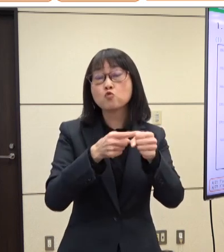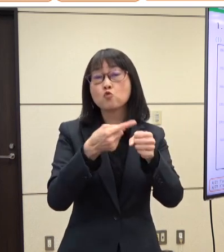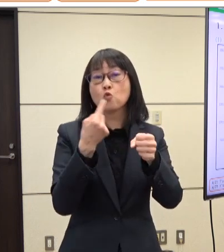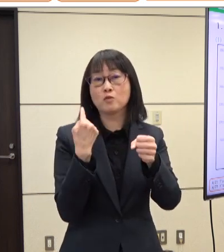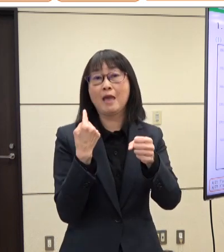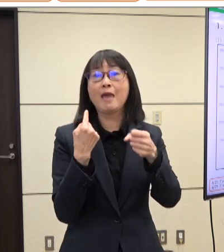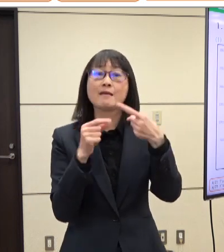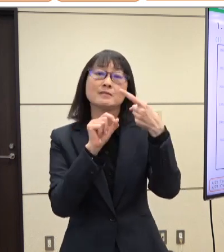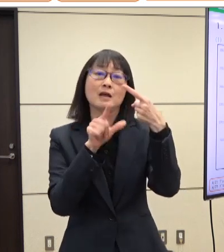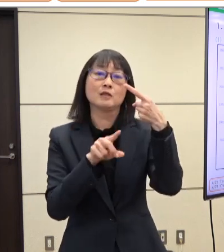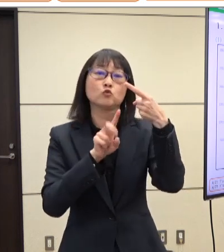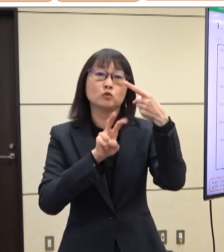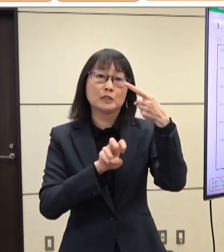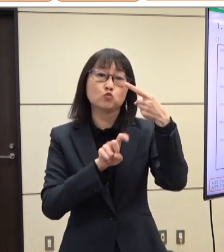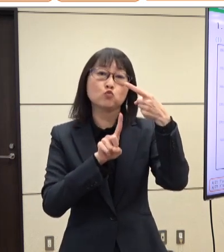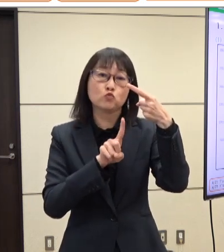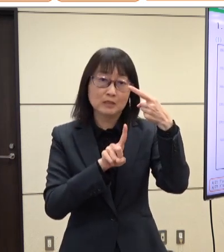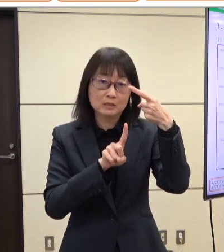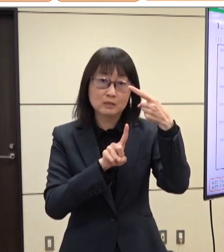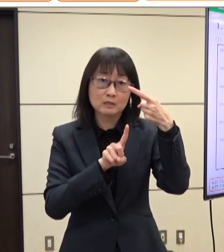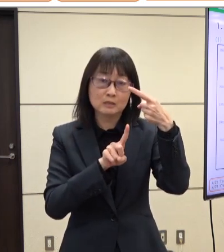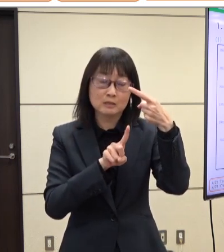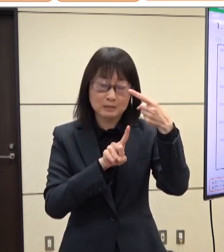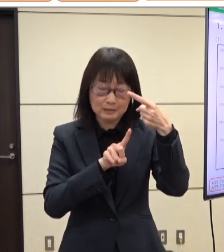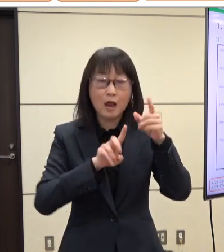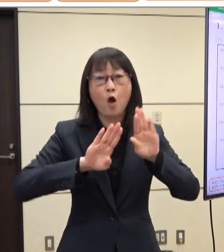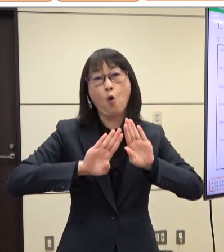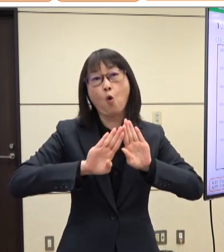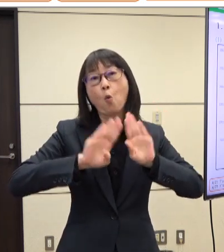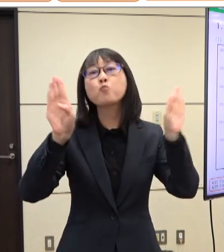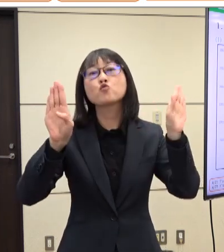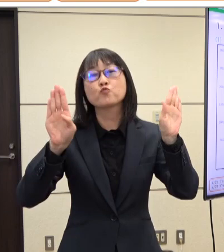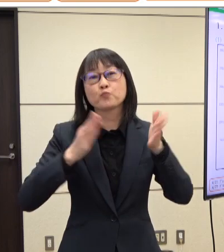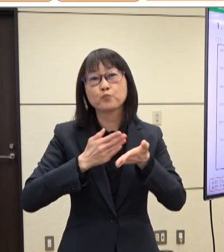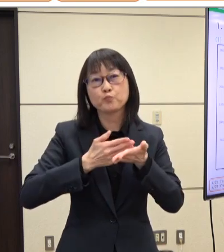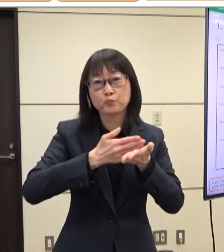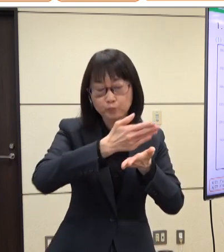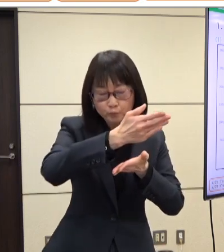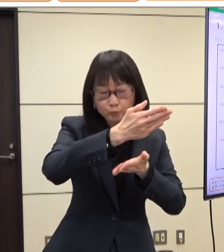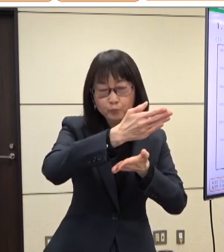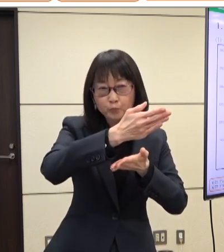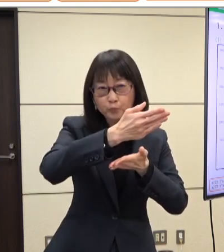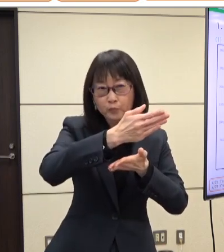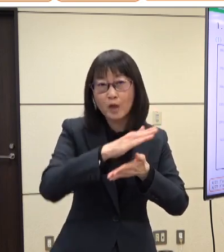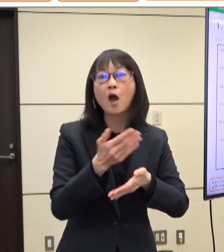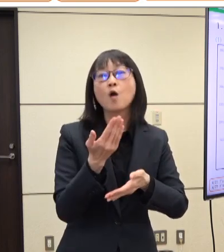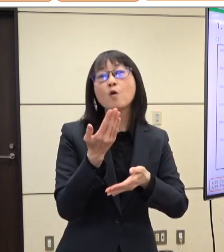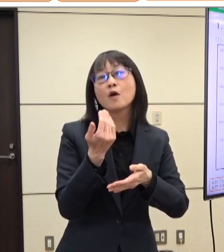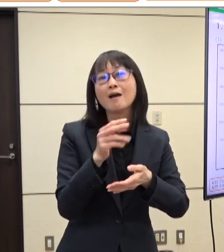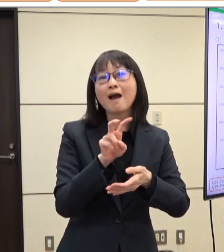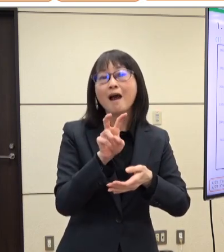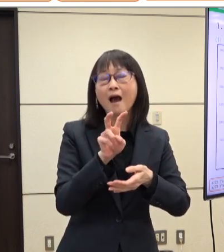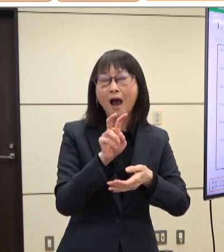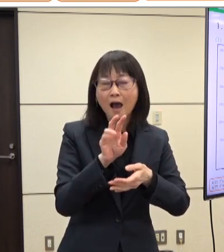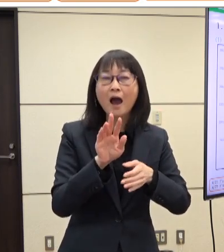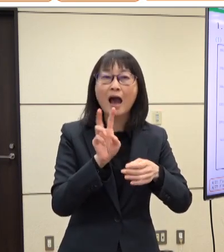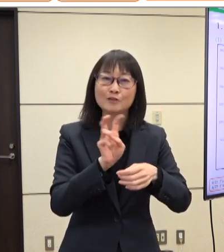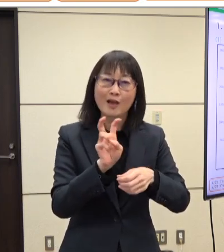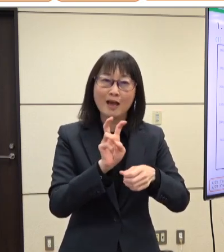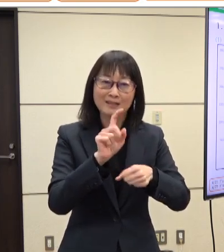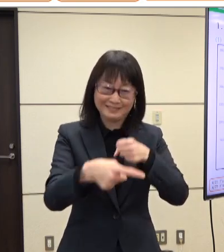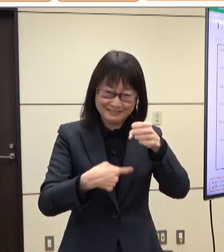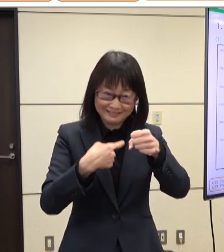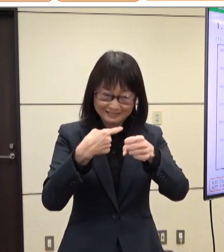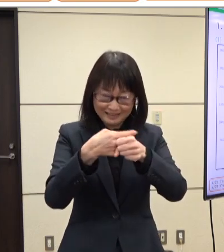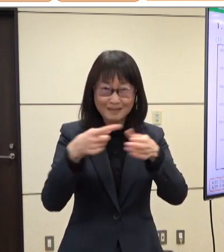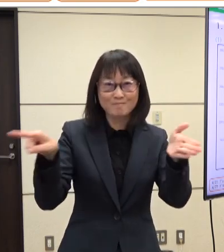日にオープンをいたしまして、この20日で、丸1年という形になりました。その実績と